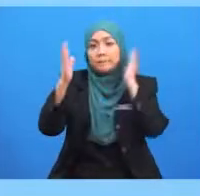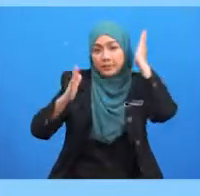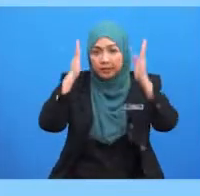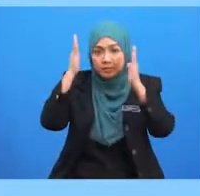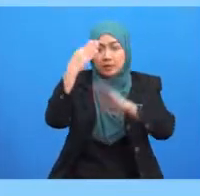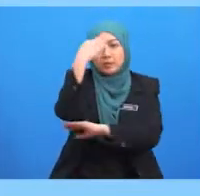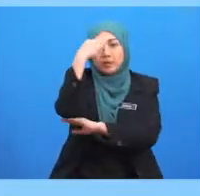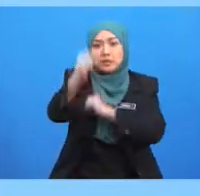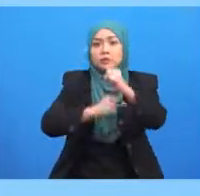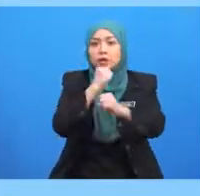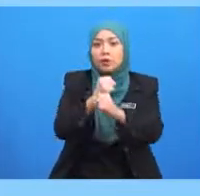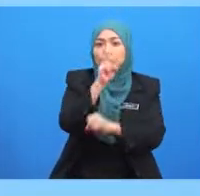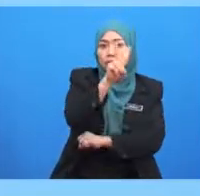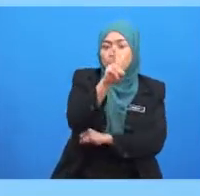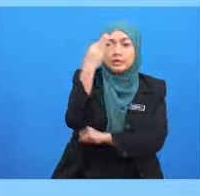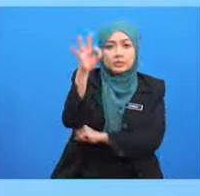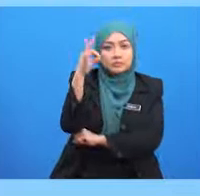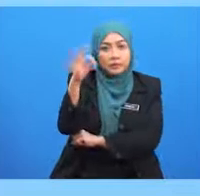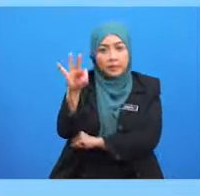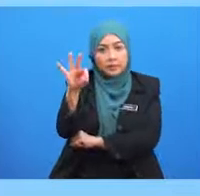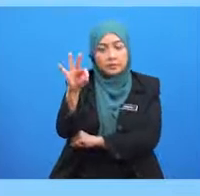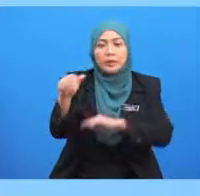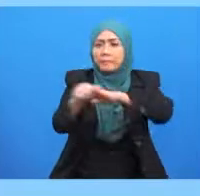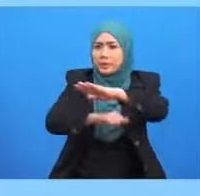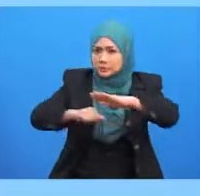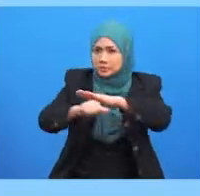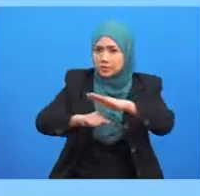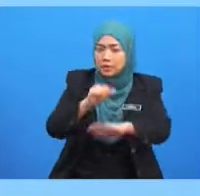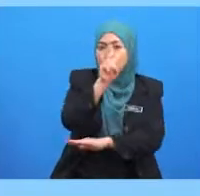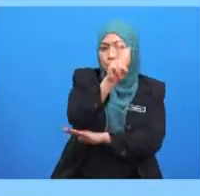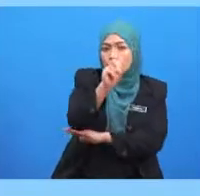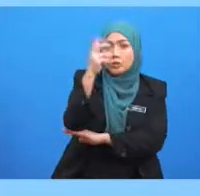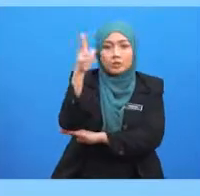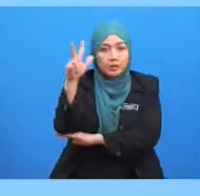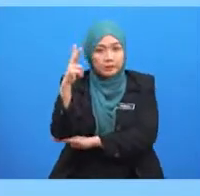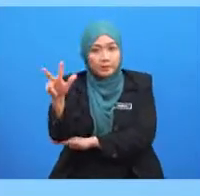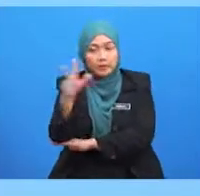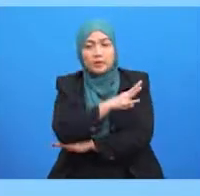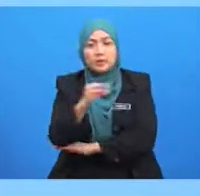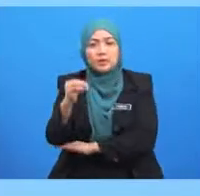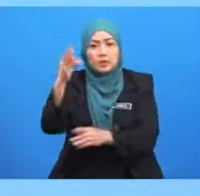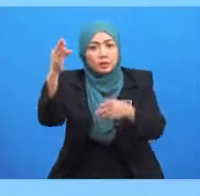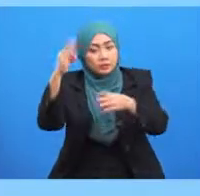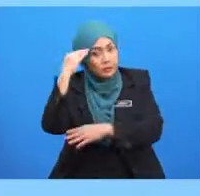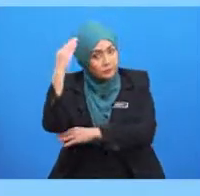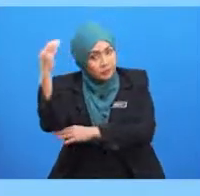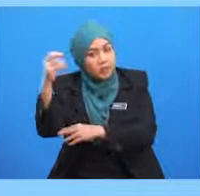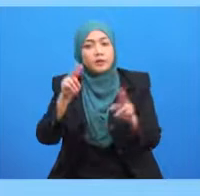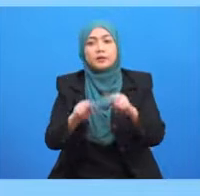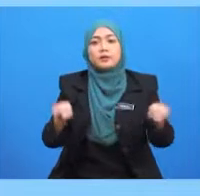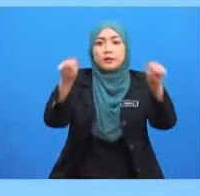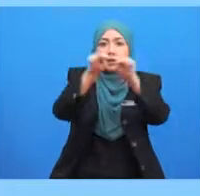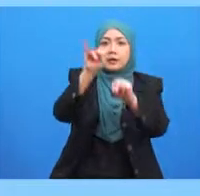tahun 2019 berasaskan 2013 dan siapkan nilai yang